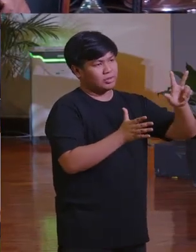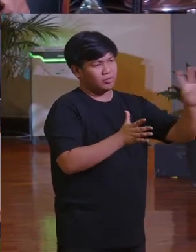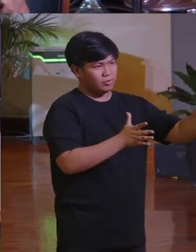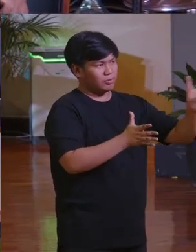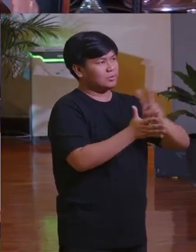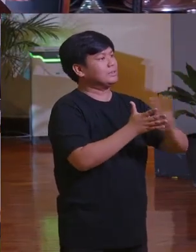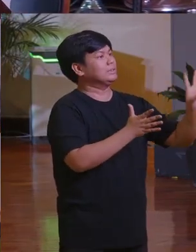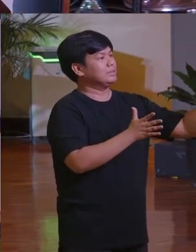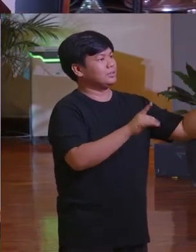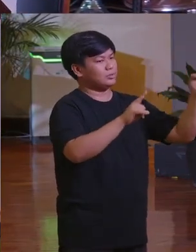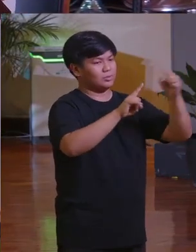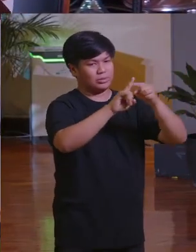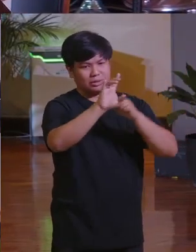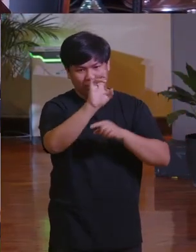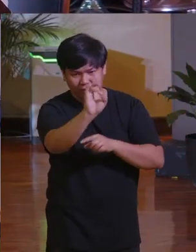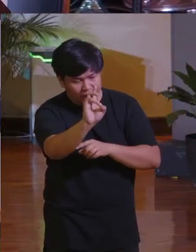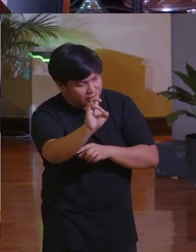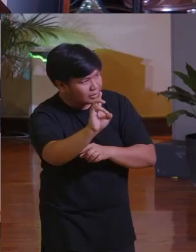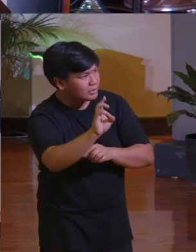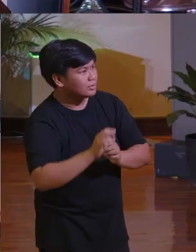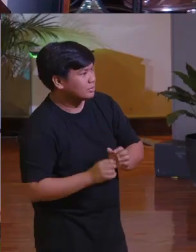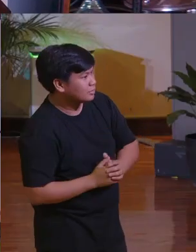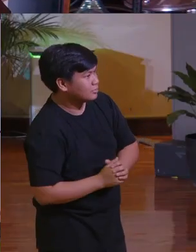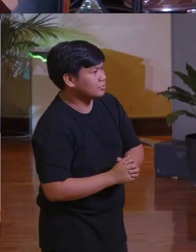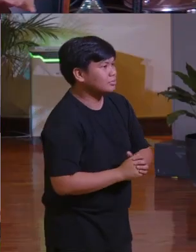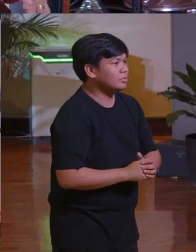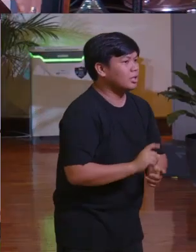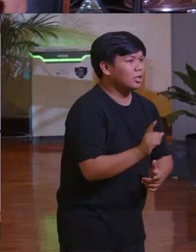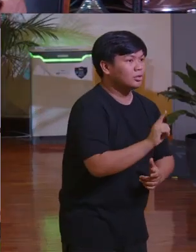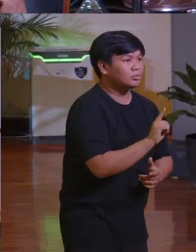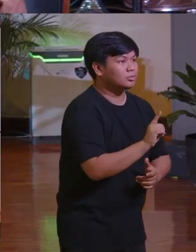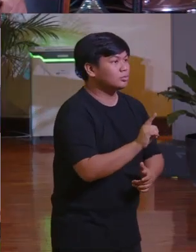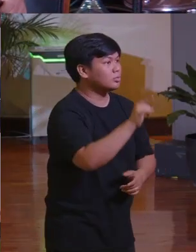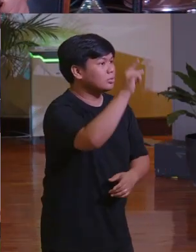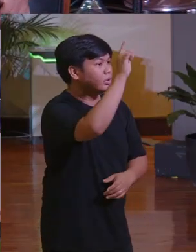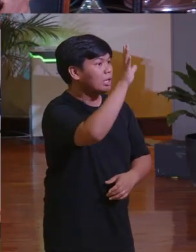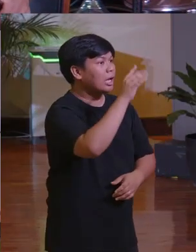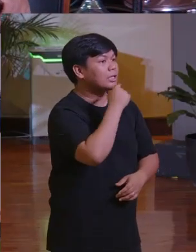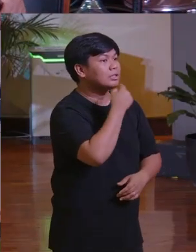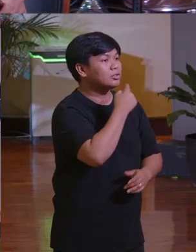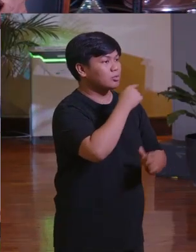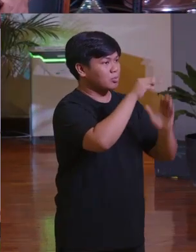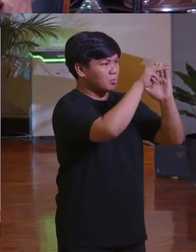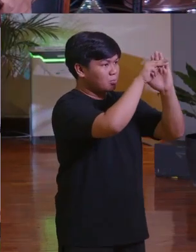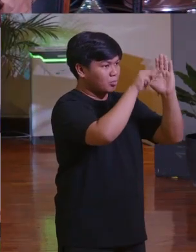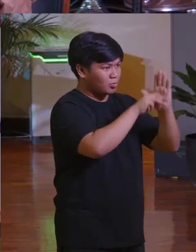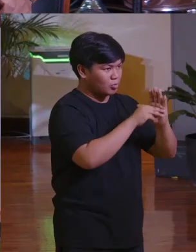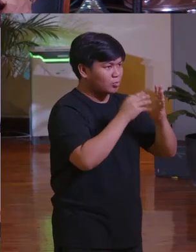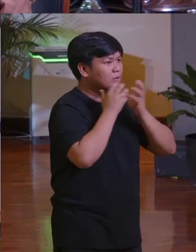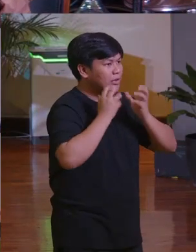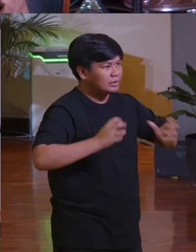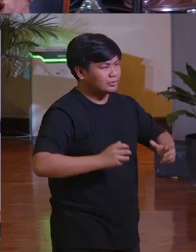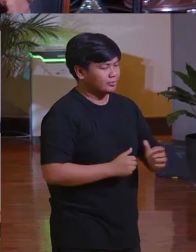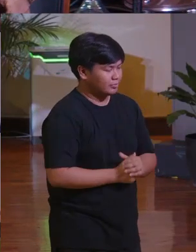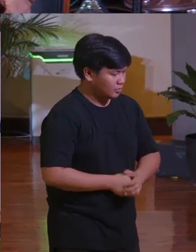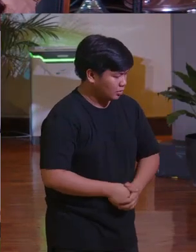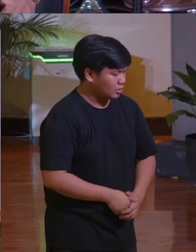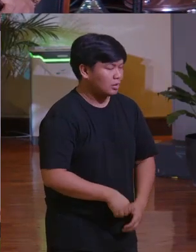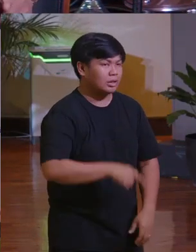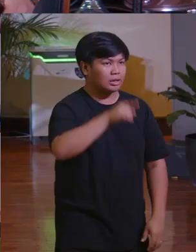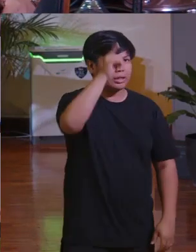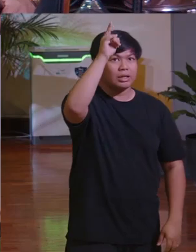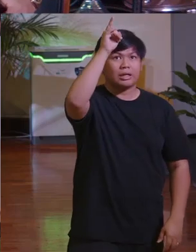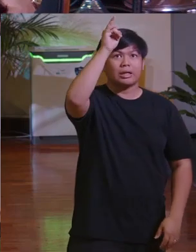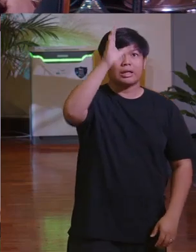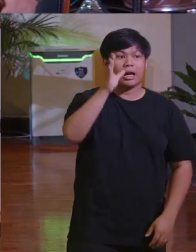6 to 7, ganito po ang sinabi ng Diyos kay Moises. The Lord passed before him and